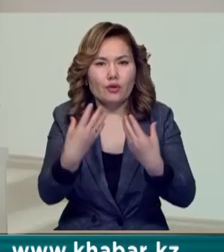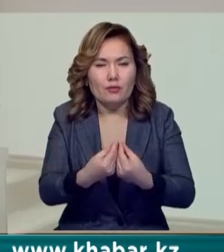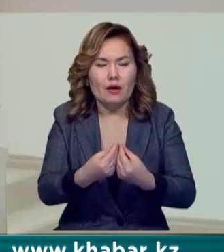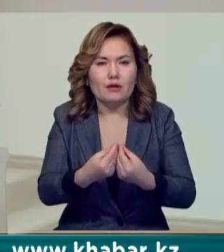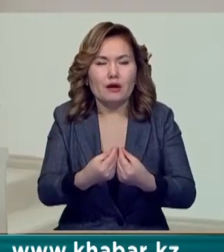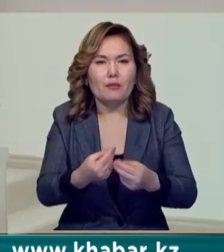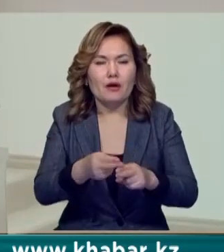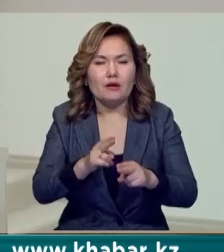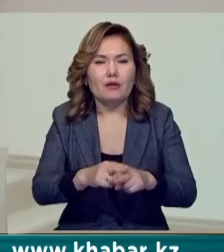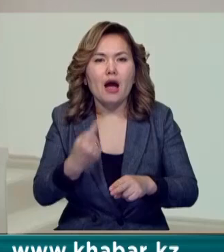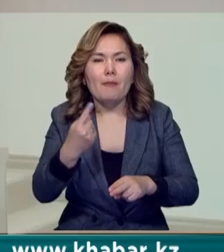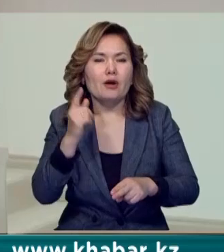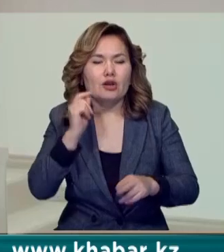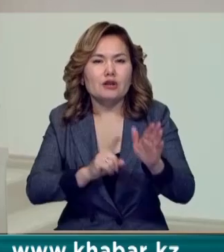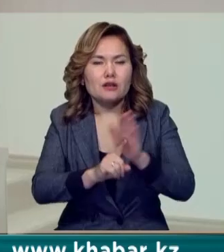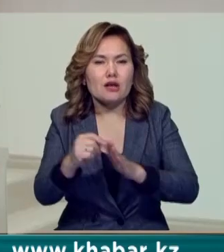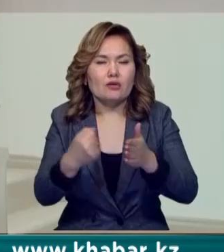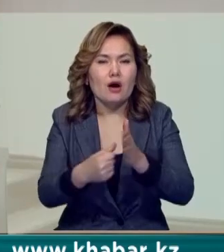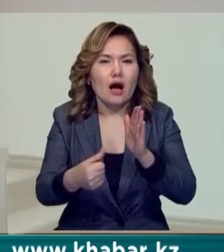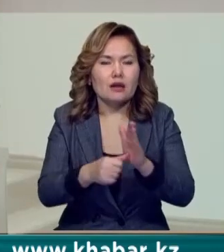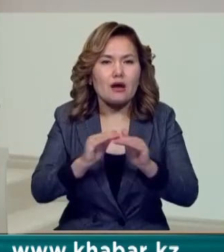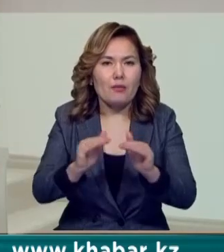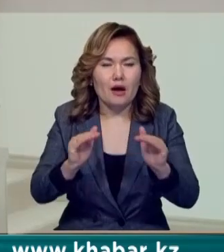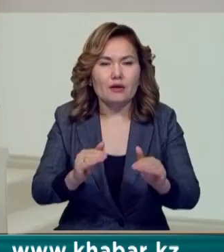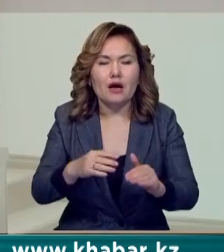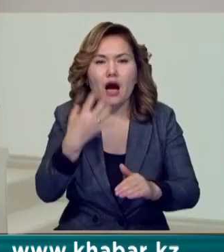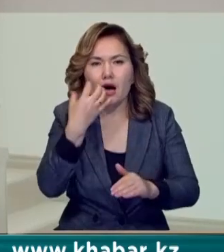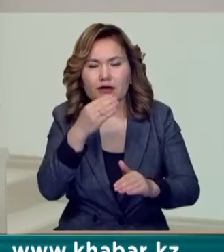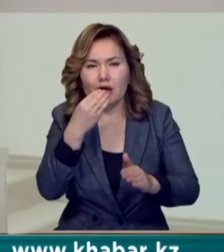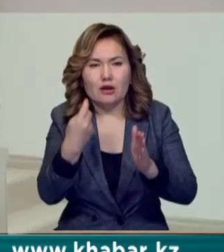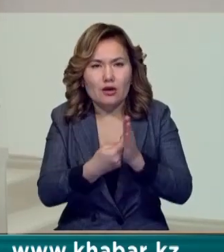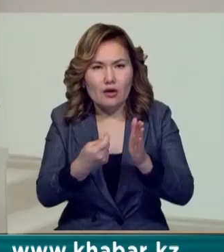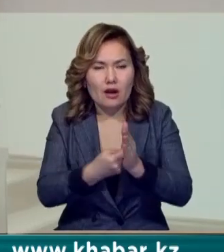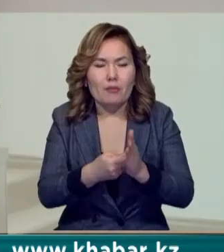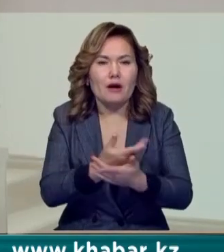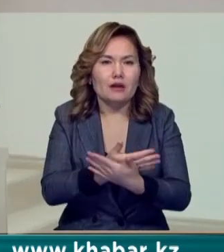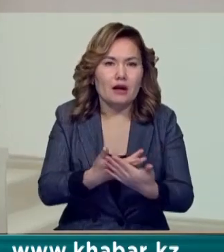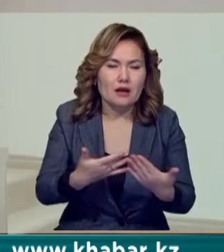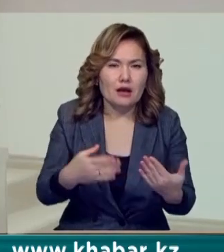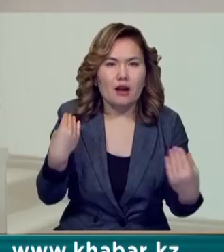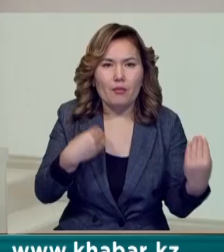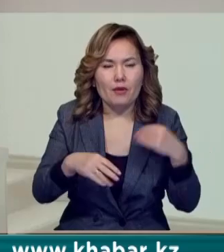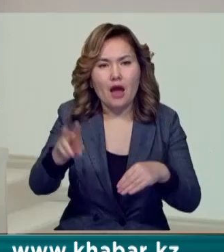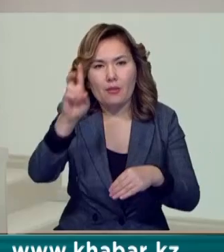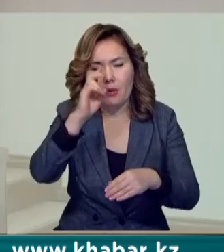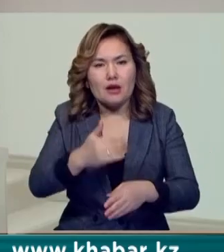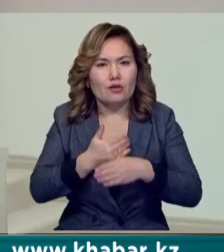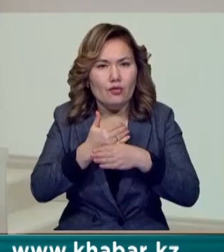1 жастан 6 жасқа дейінгі балаларға ыстық тамақ және гигиеналық құралдар мемлекет